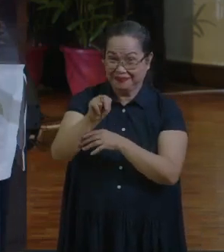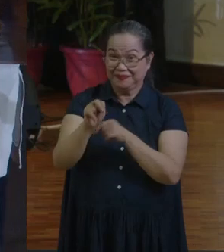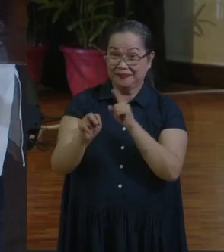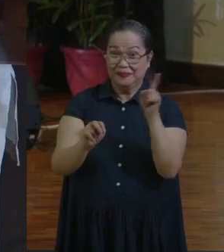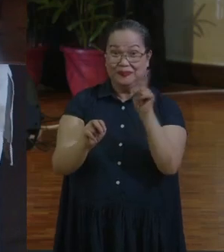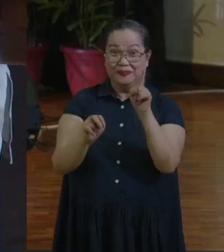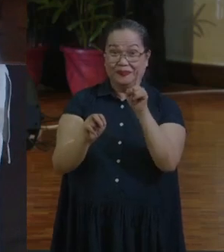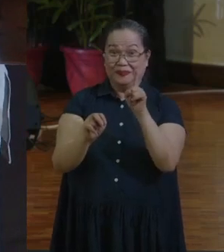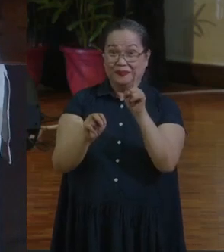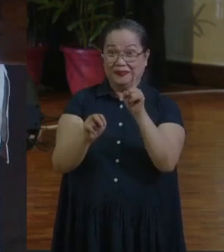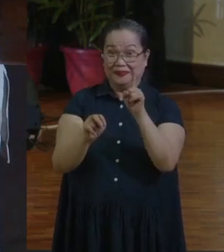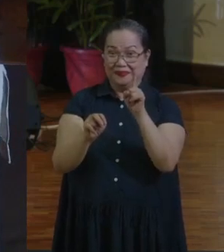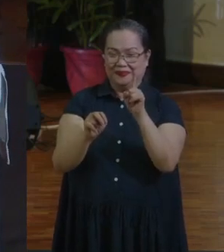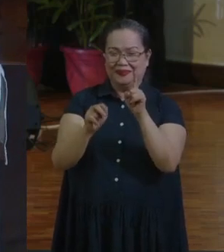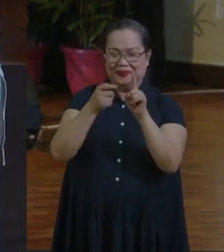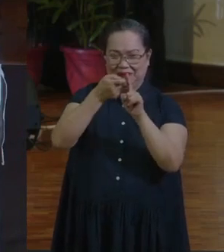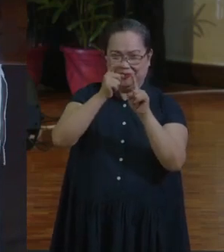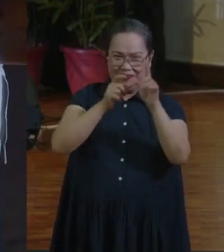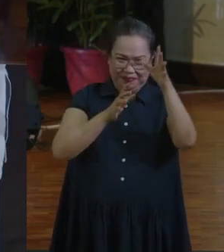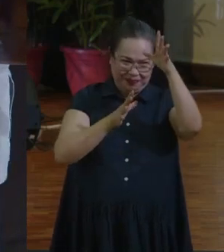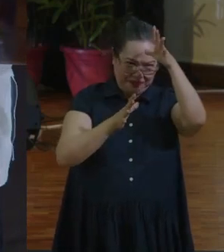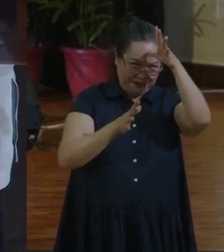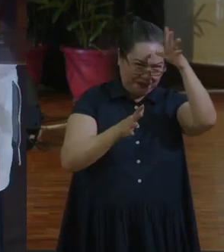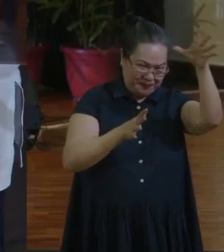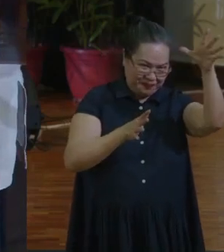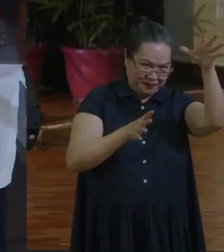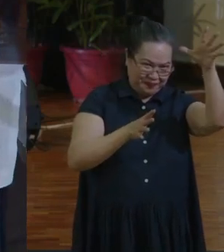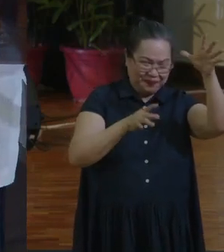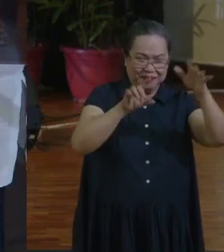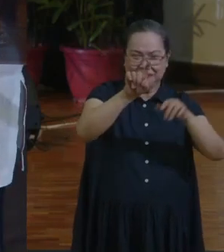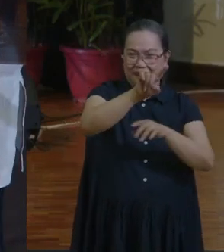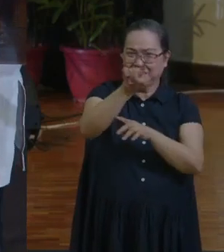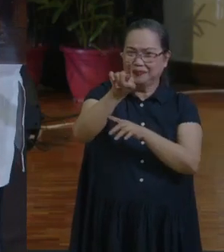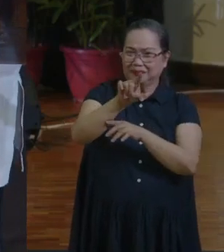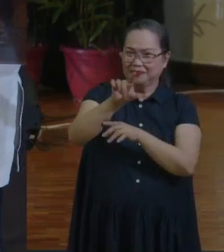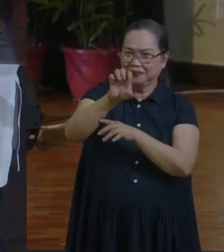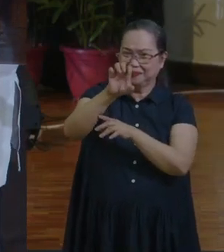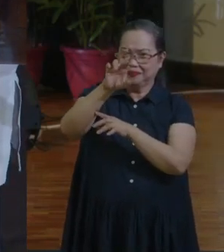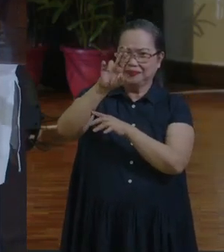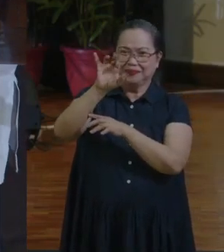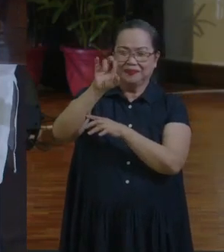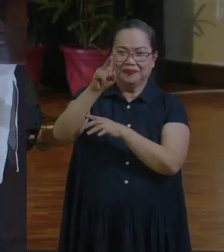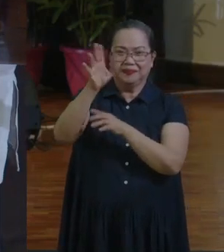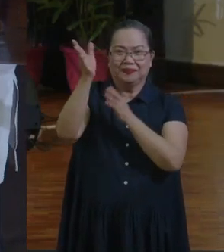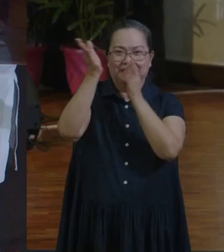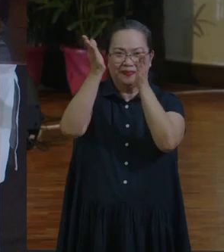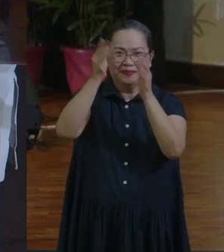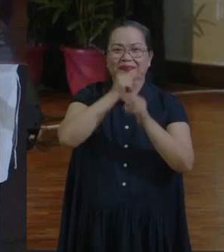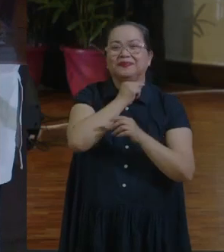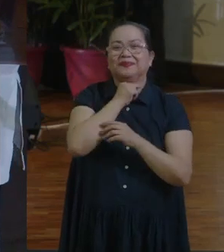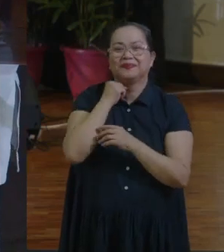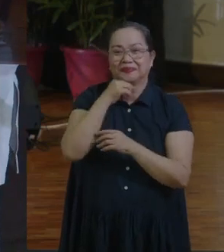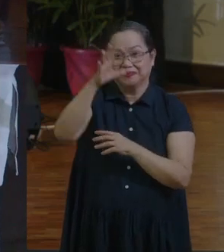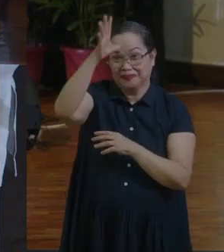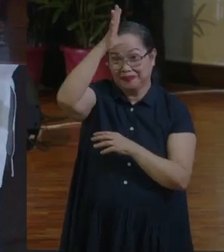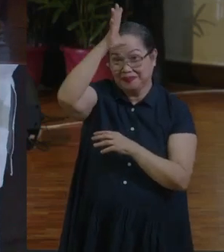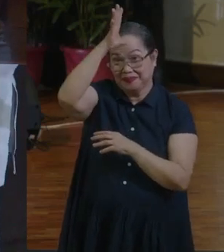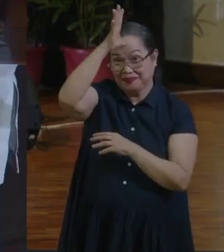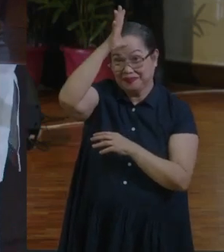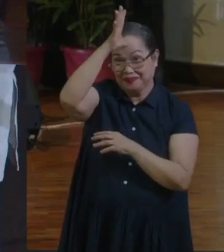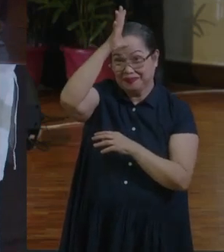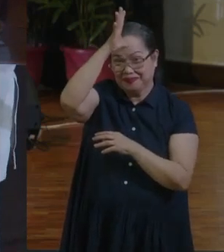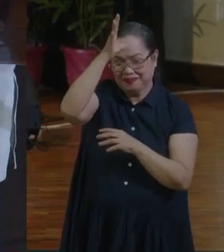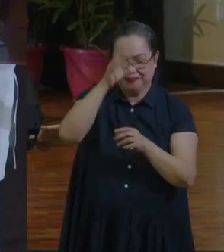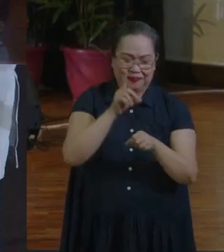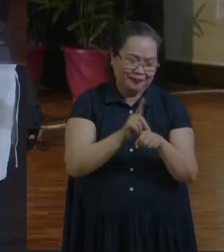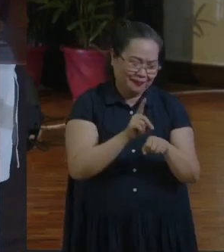sa buhay ng kanyang ama. Now, while si Zechariah, was serving as priest before God, when his division was on